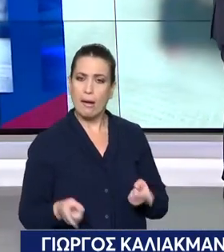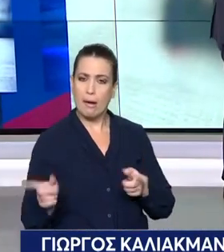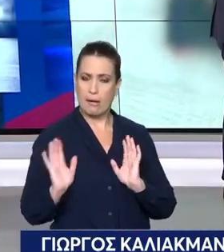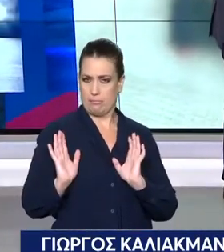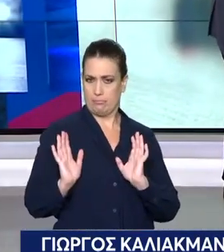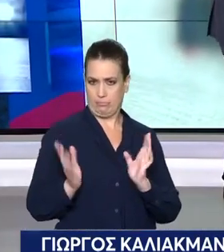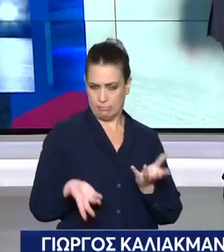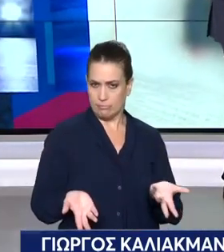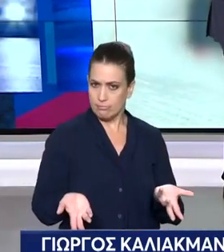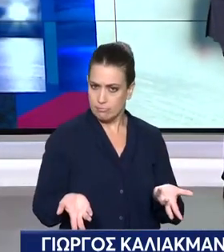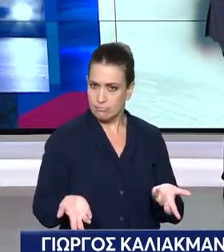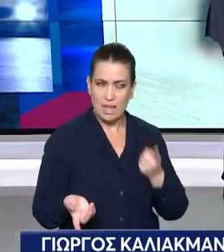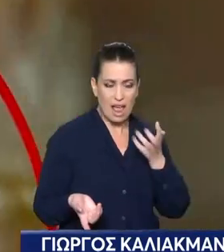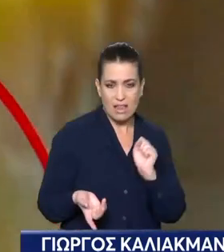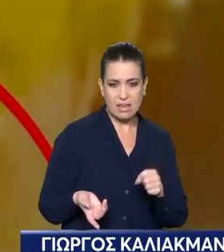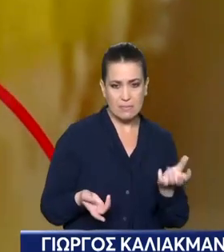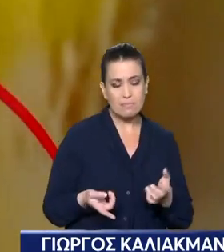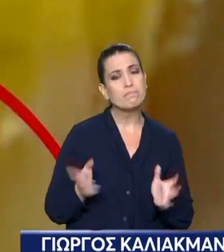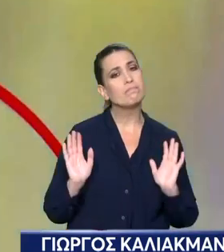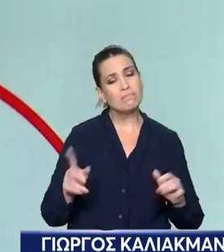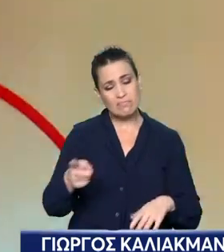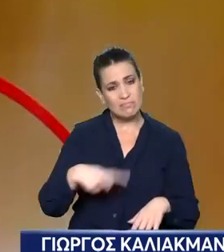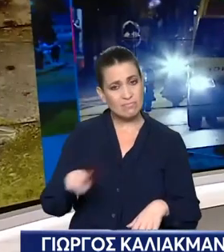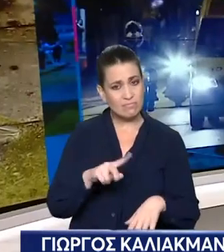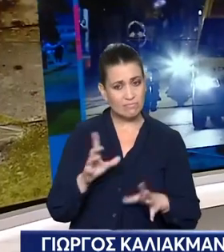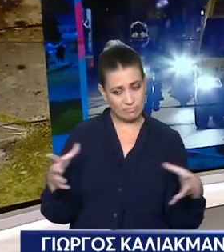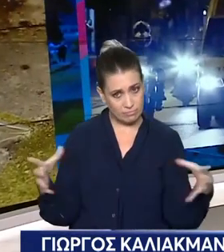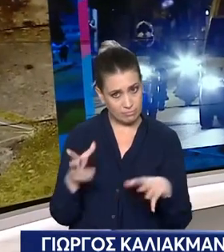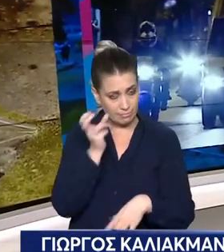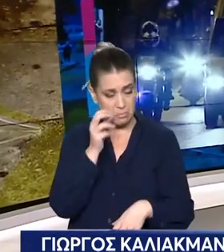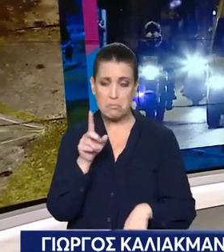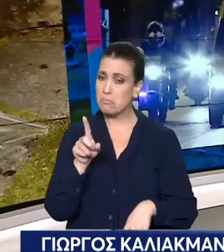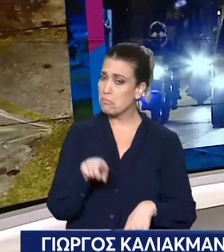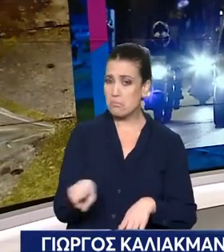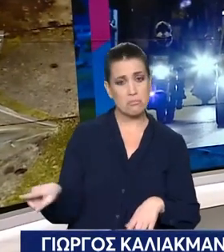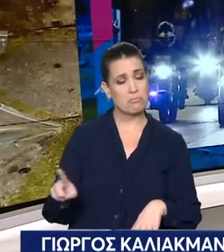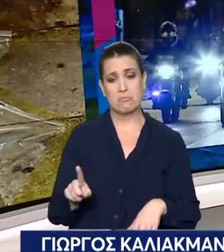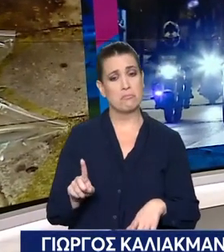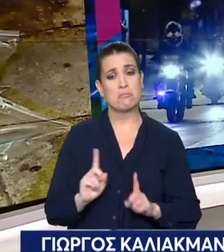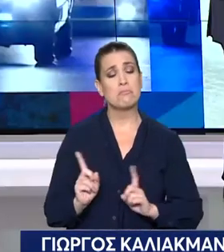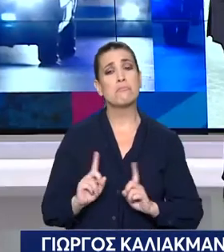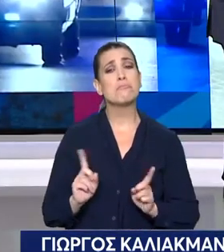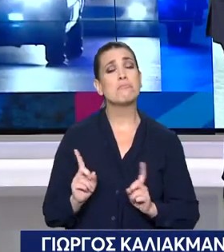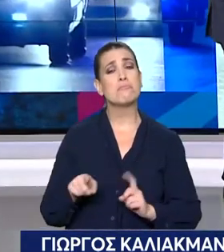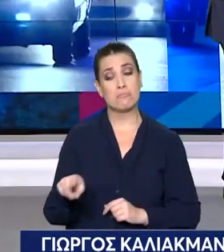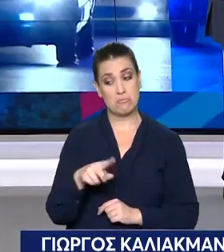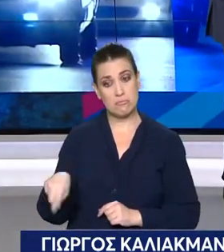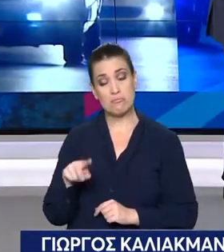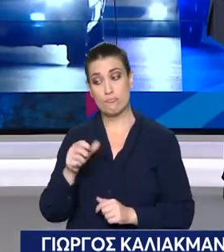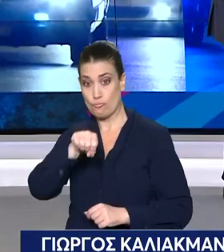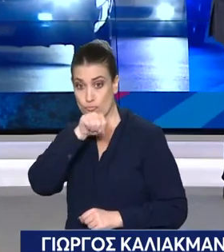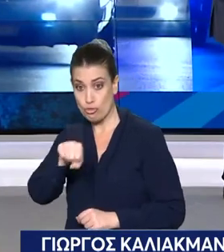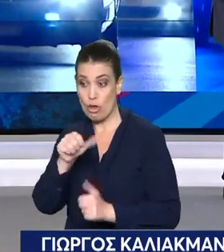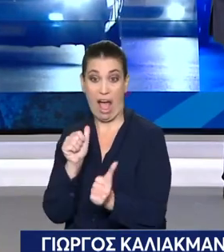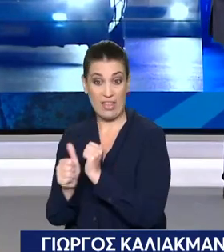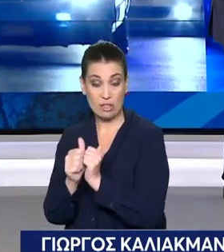δολοφονικά. Δεν έχουν σχέση με τον αθλητισμό. Καμία. Καμία απολύτως. Και είναι δολοφόνοι